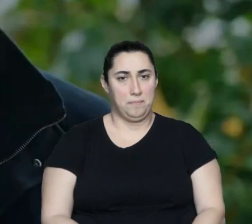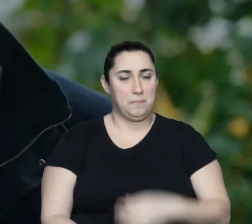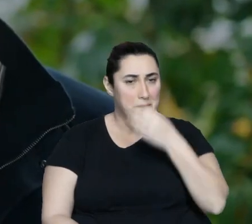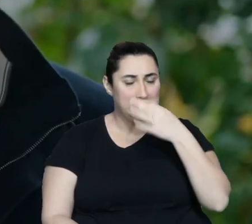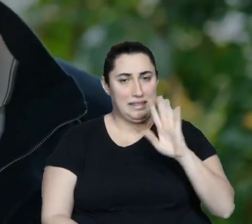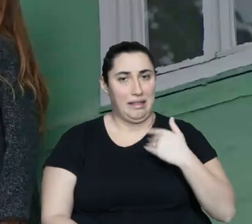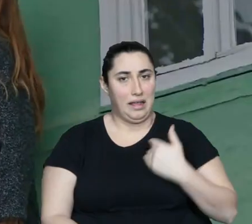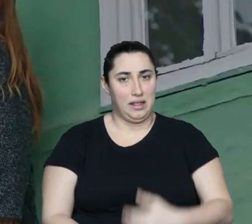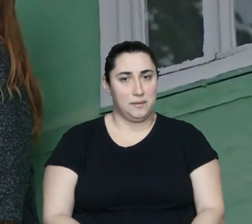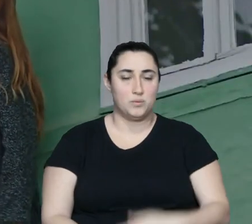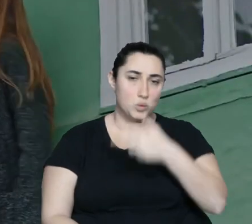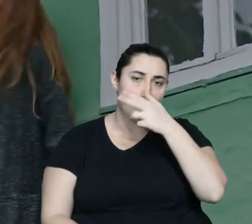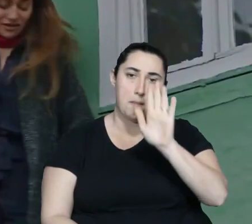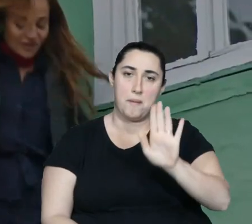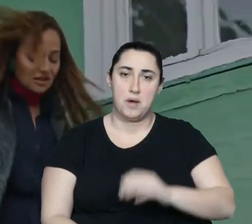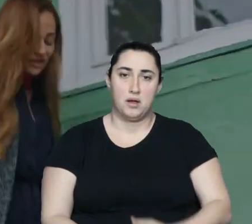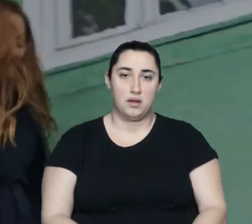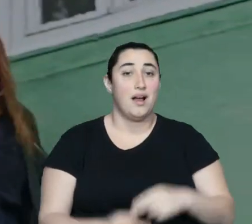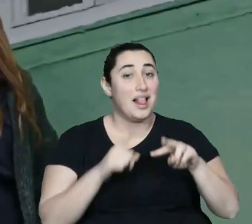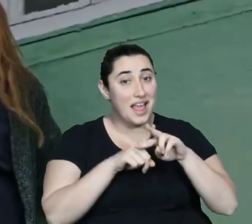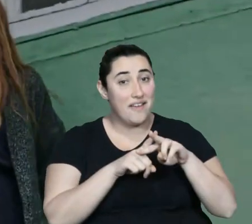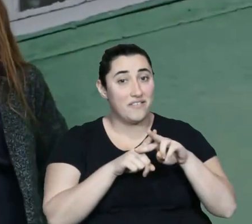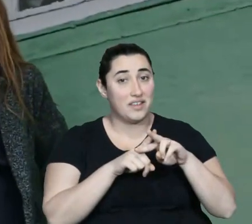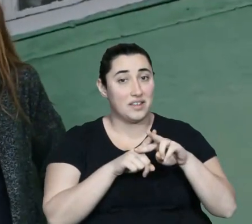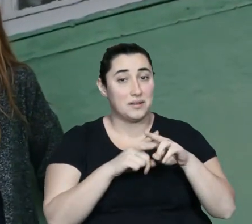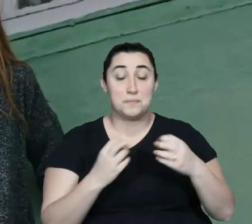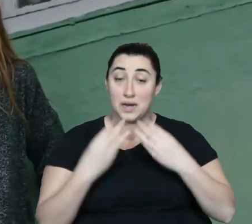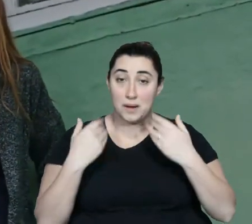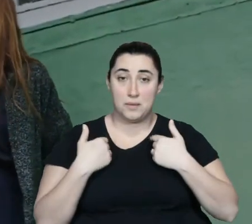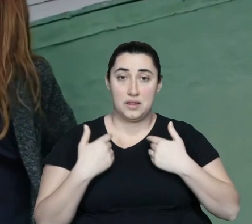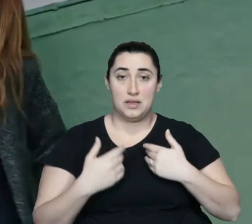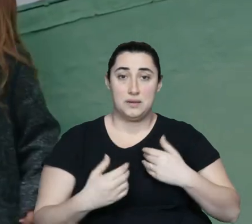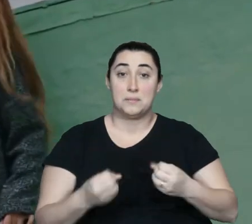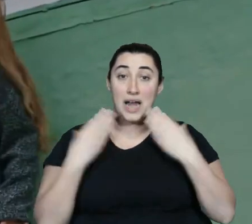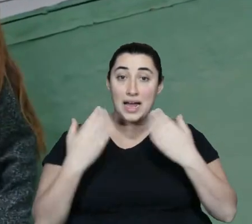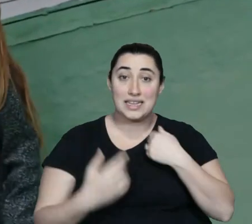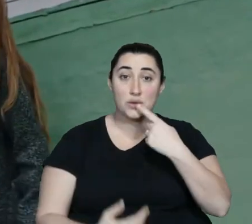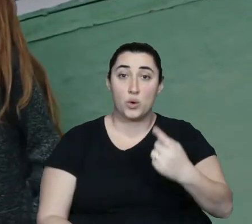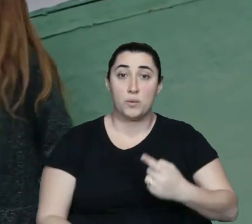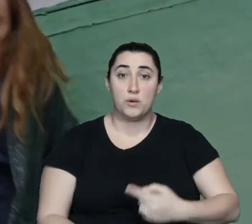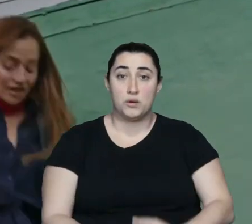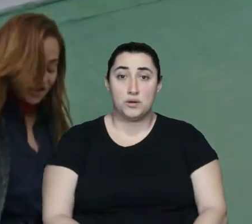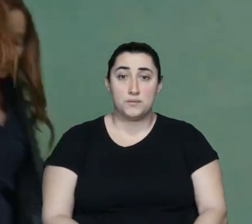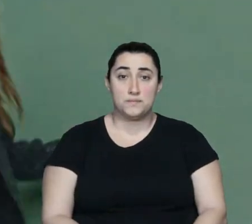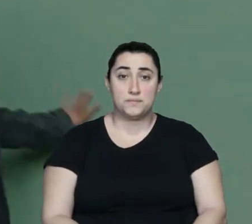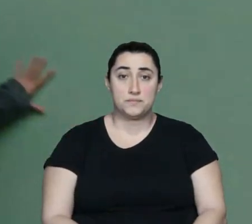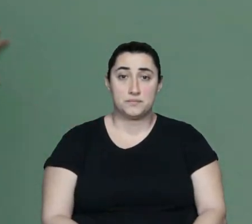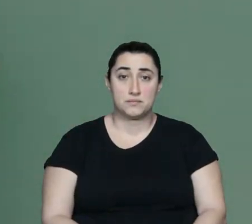değilim. Kusura bakma. Alev. Bırak kolumu. Bırak dedim ya.